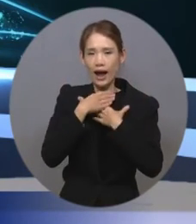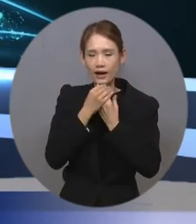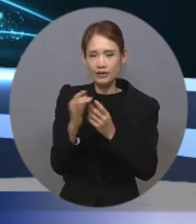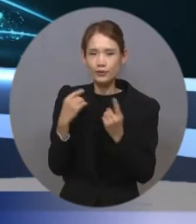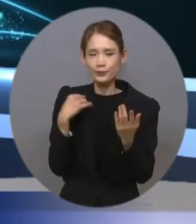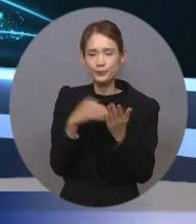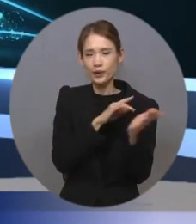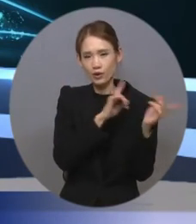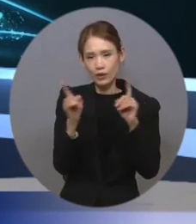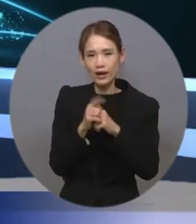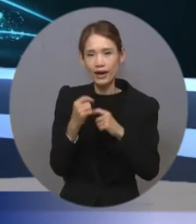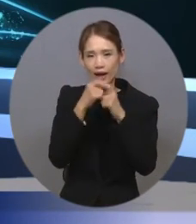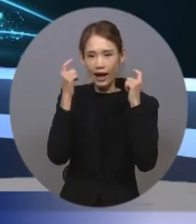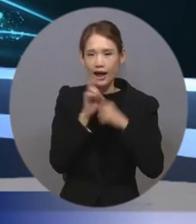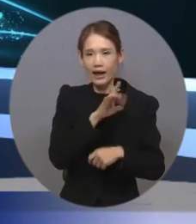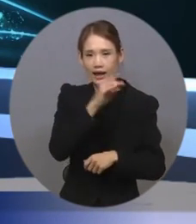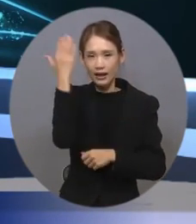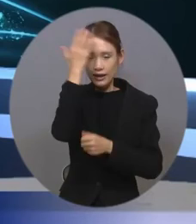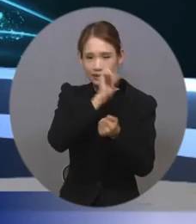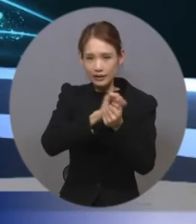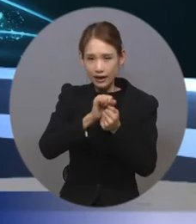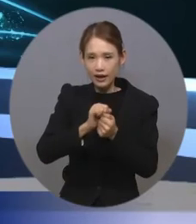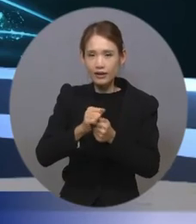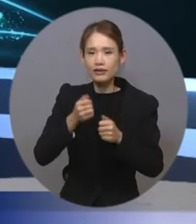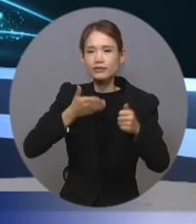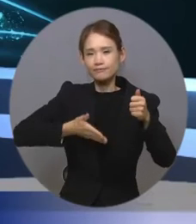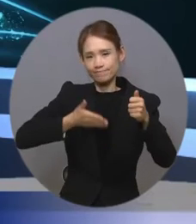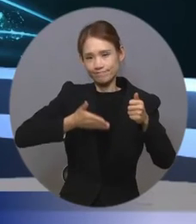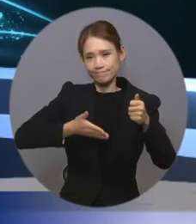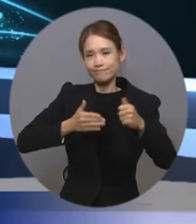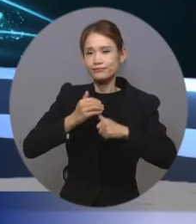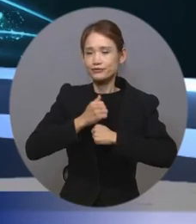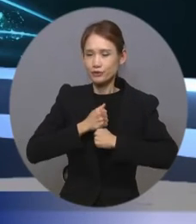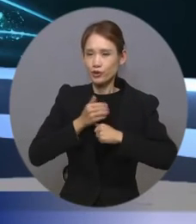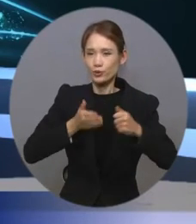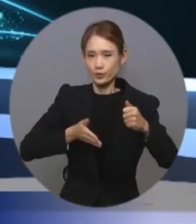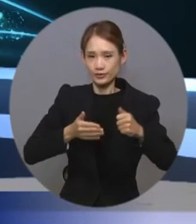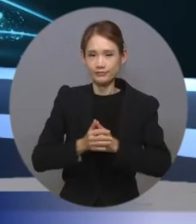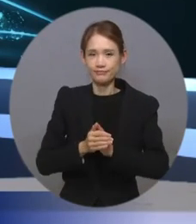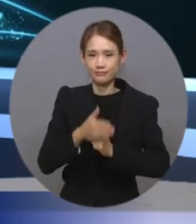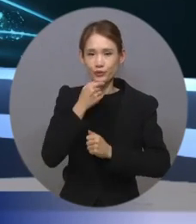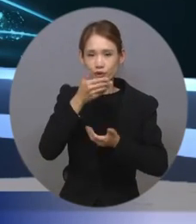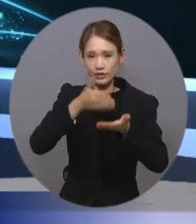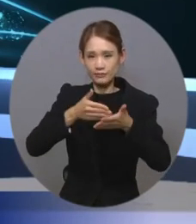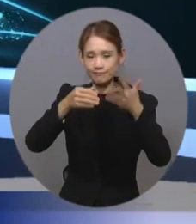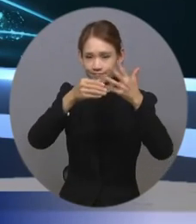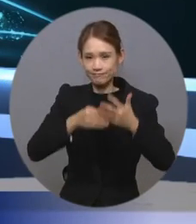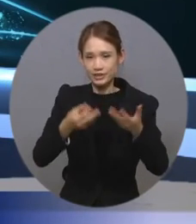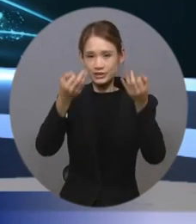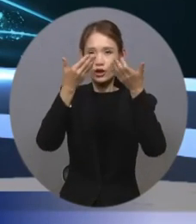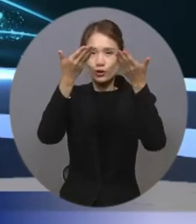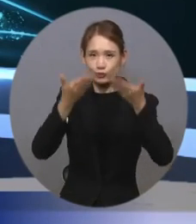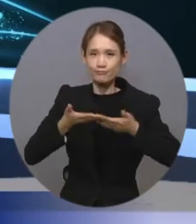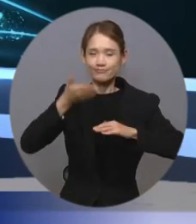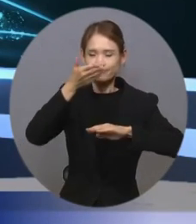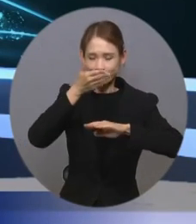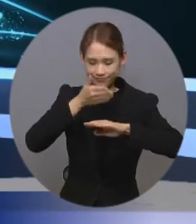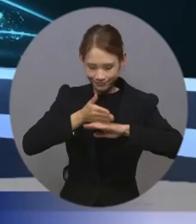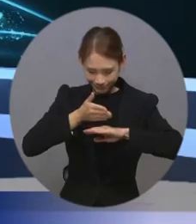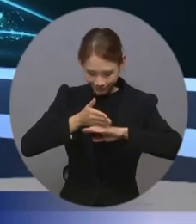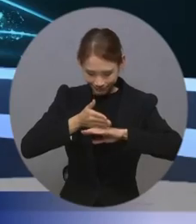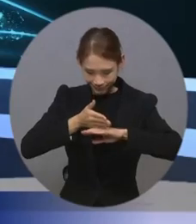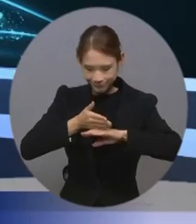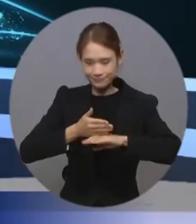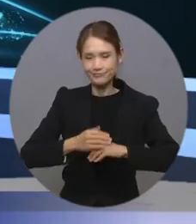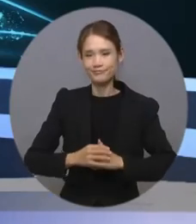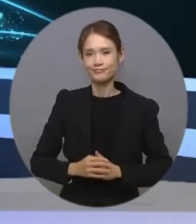각자 개별 위생에 각별히 유의해 주시기를 당부드립니다. 이상 복지TV 뉴스를 마칩니다. 시청해 주신 여러분